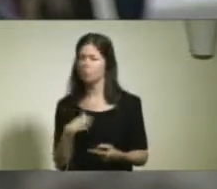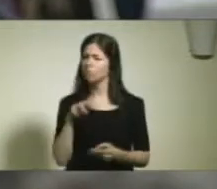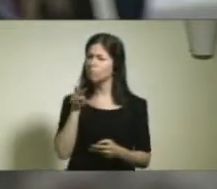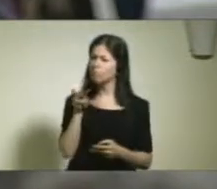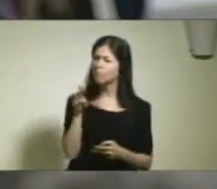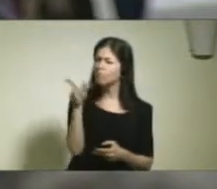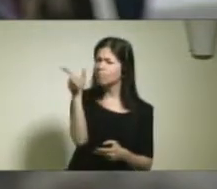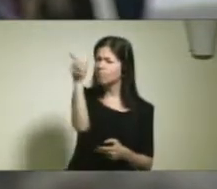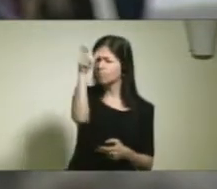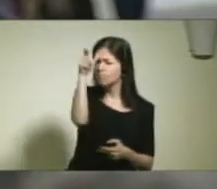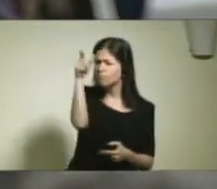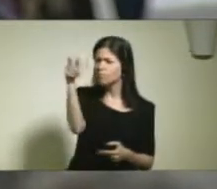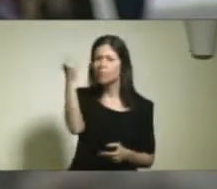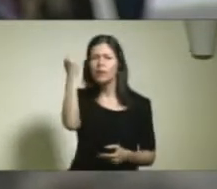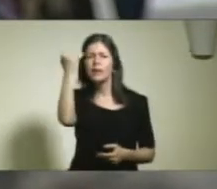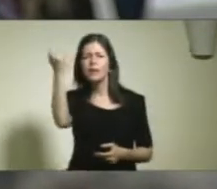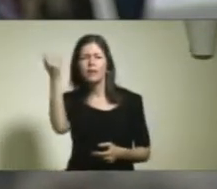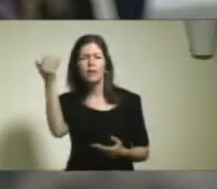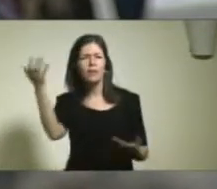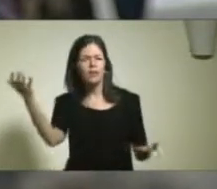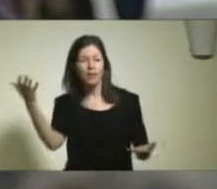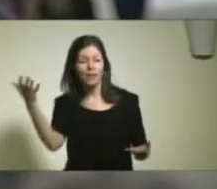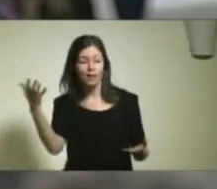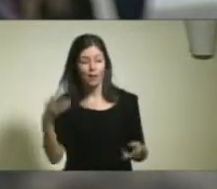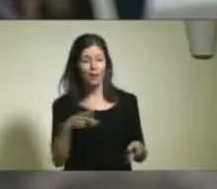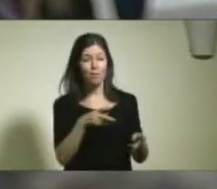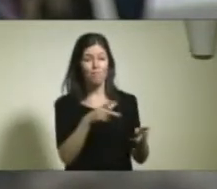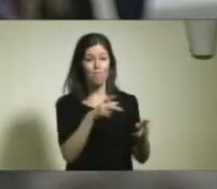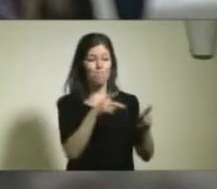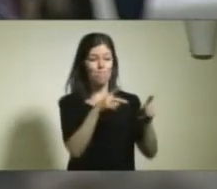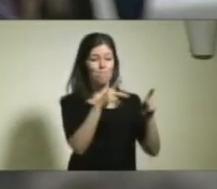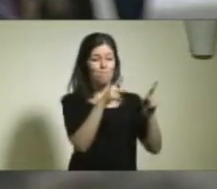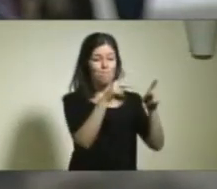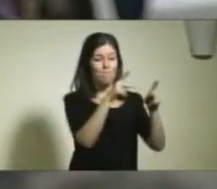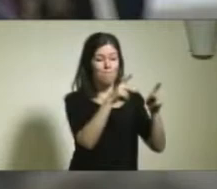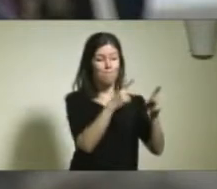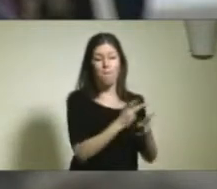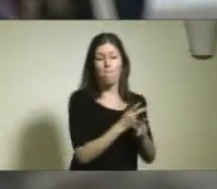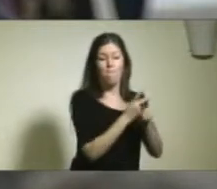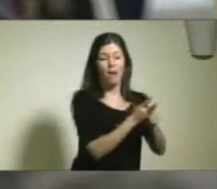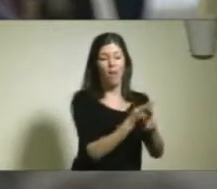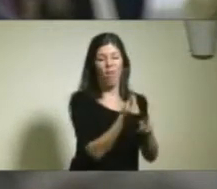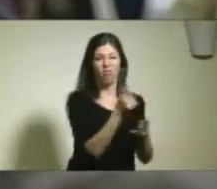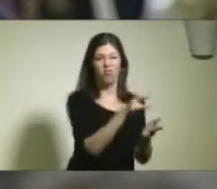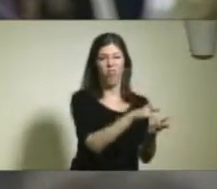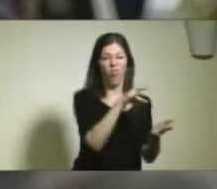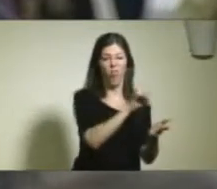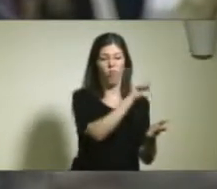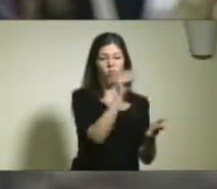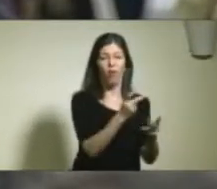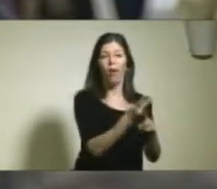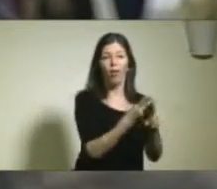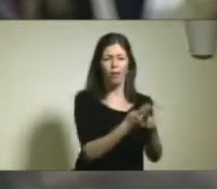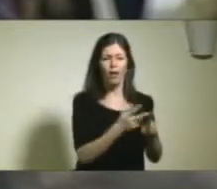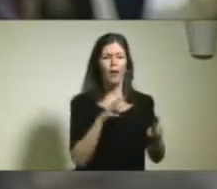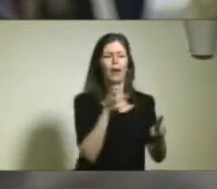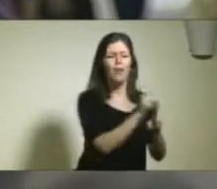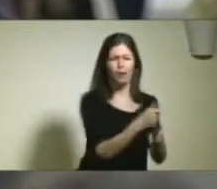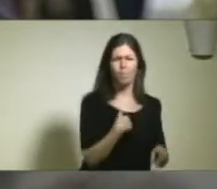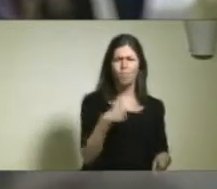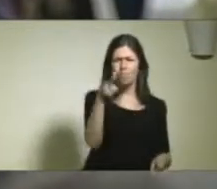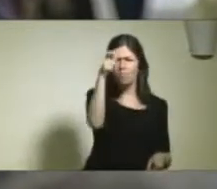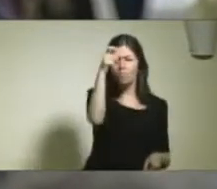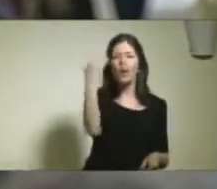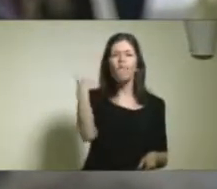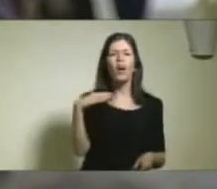par cette idée de s'attaquer aux prêteurs usuriers prédateurs, parce que je sais qu'à Edmonton, il y a un an, il y avait quelqu'un qui